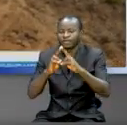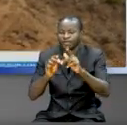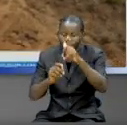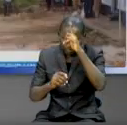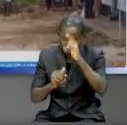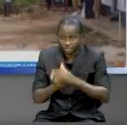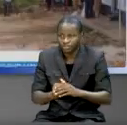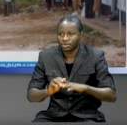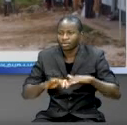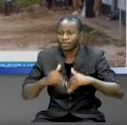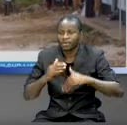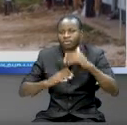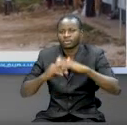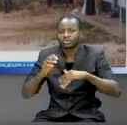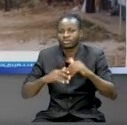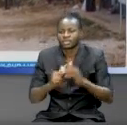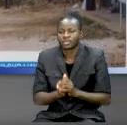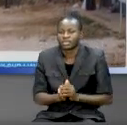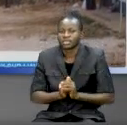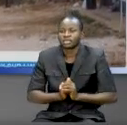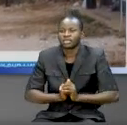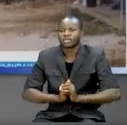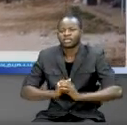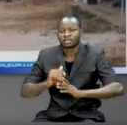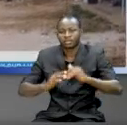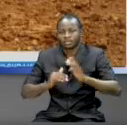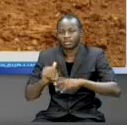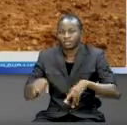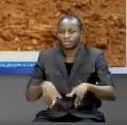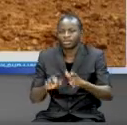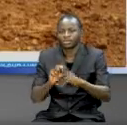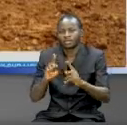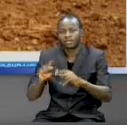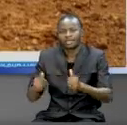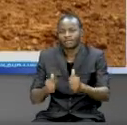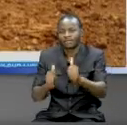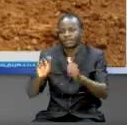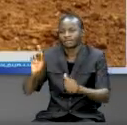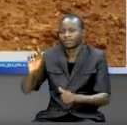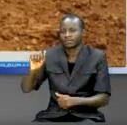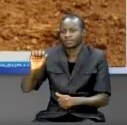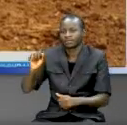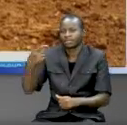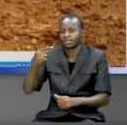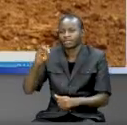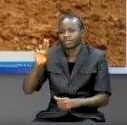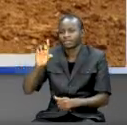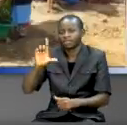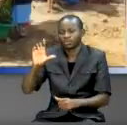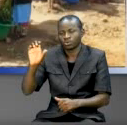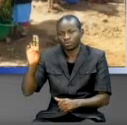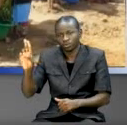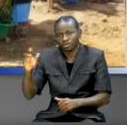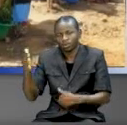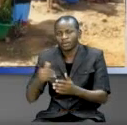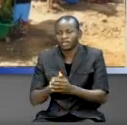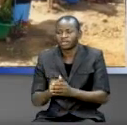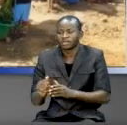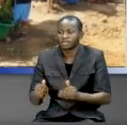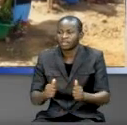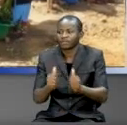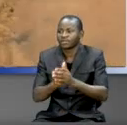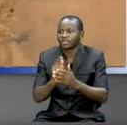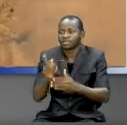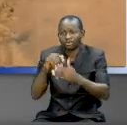de réhabilitation qui s'effectue sur l'avenue Kasangoulou. L'avenue Kasangoulou est une des voies d'accès du quartier Gambela 2,